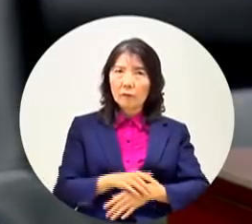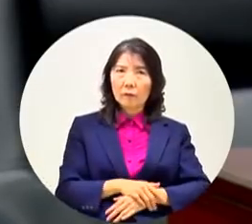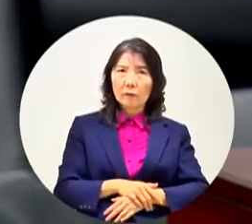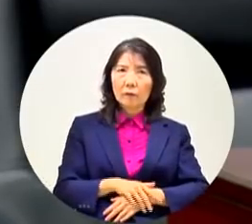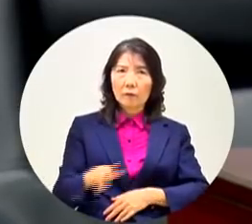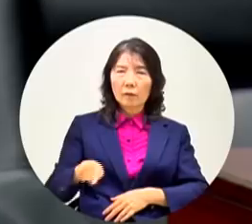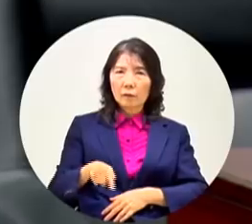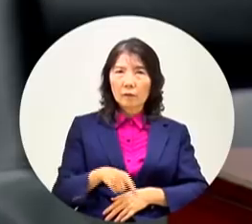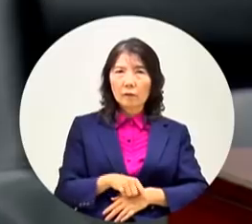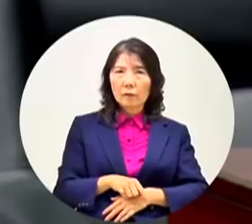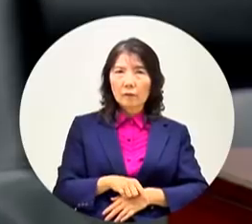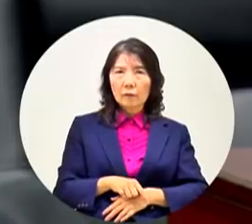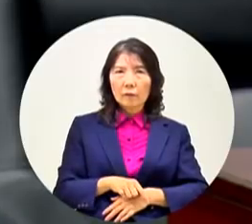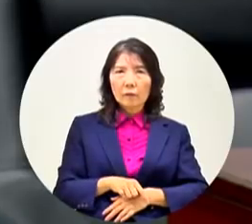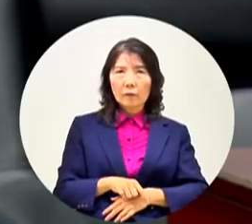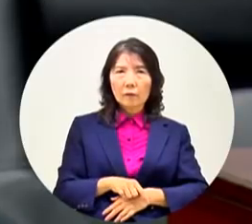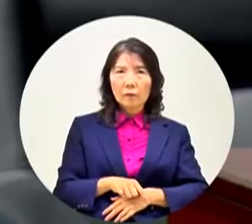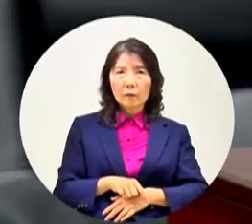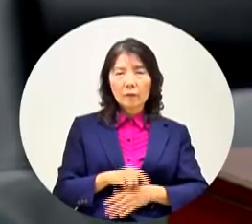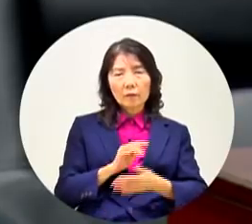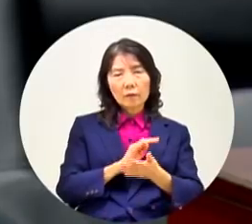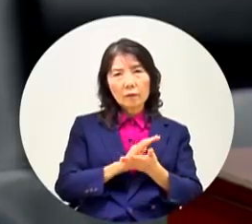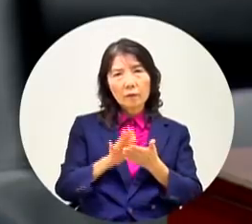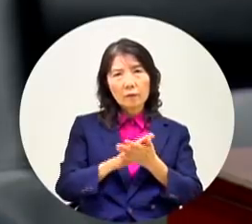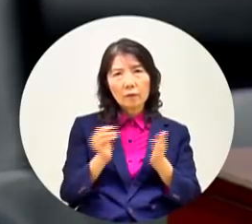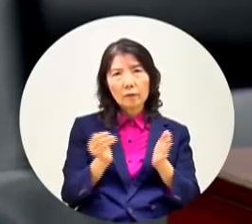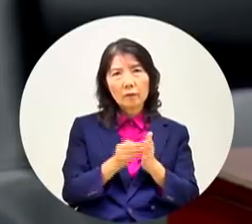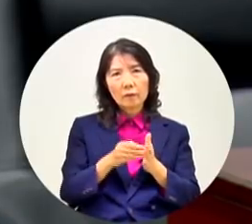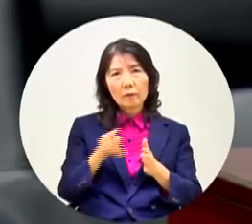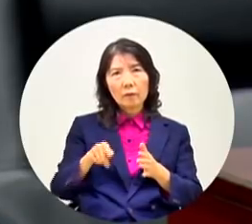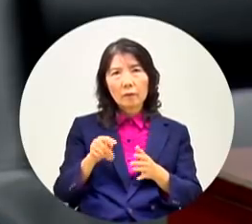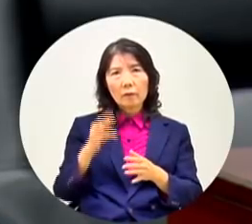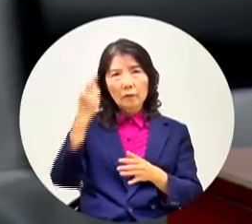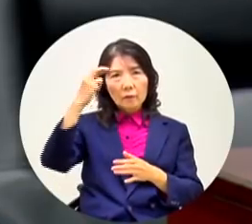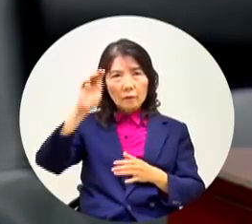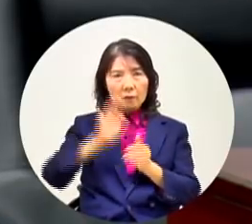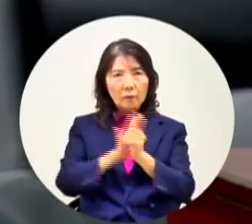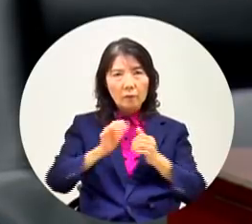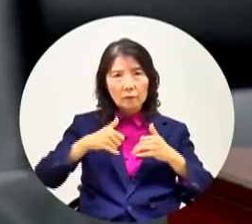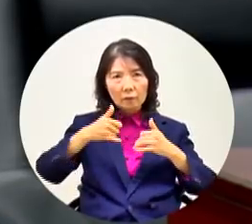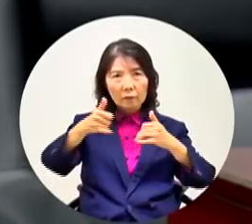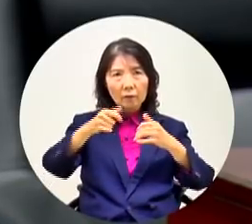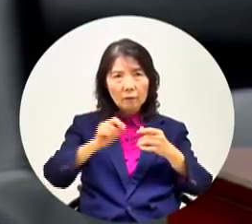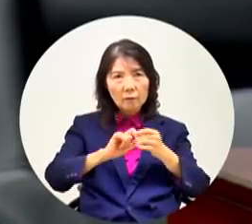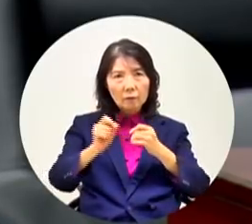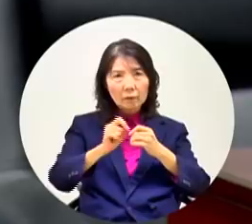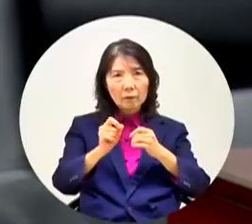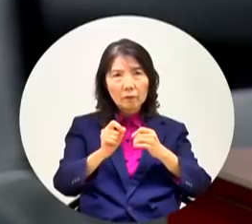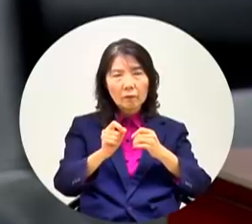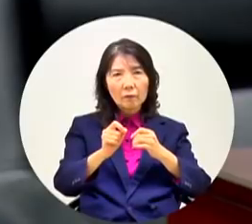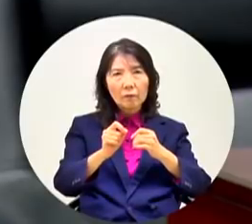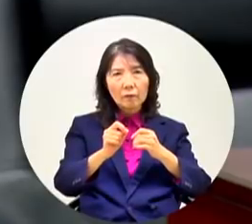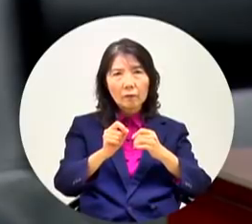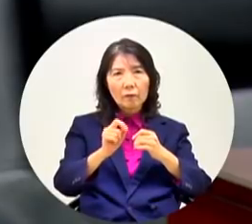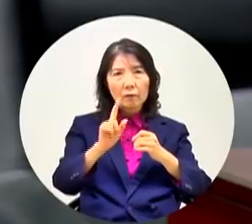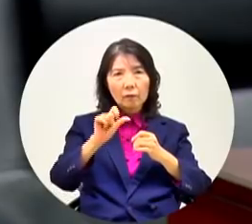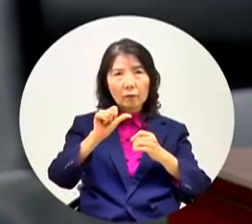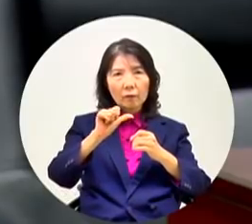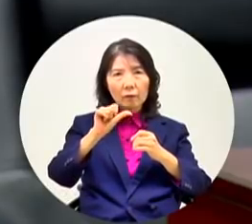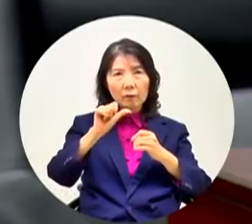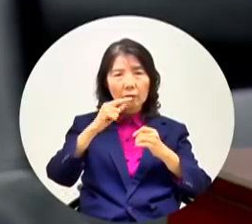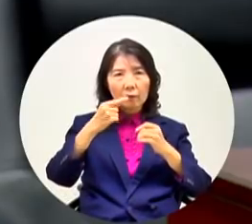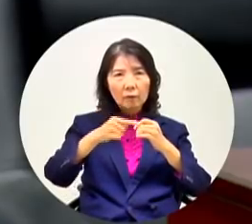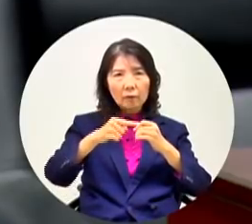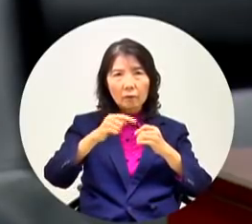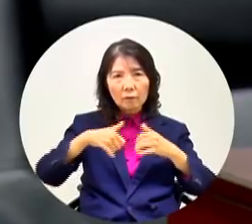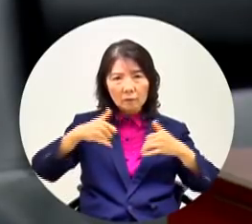的整体当中，把咱整体好了，咱把那个博爱路规划一个15米道路，但15米道路